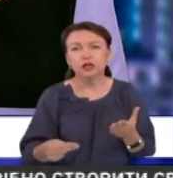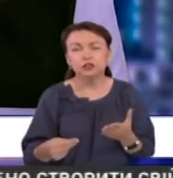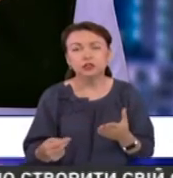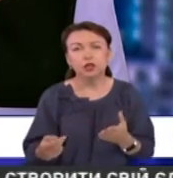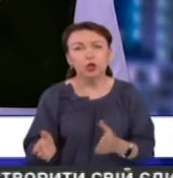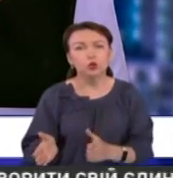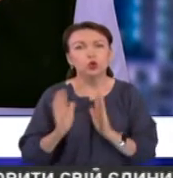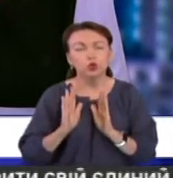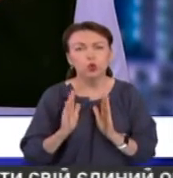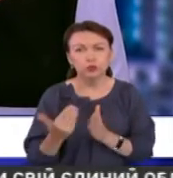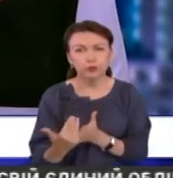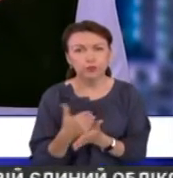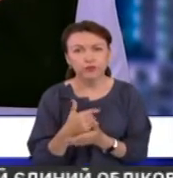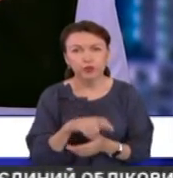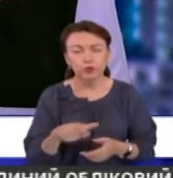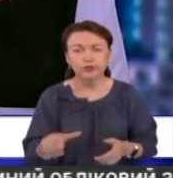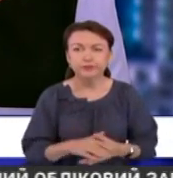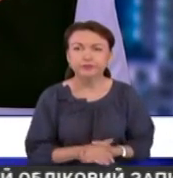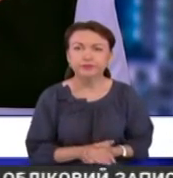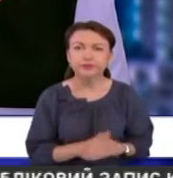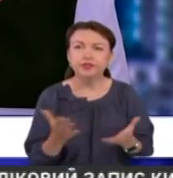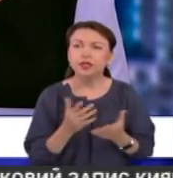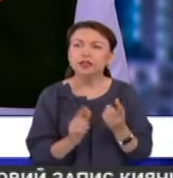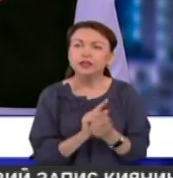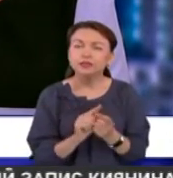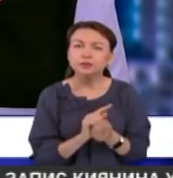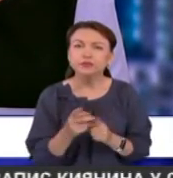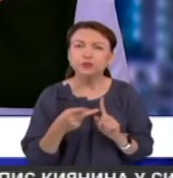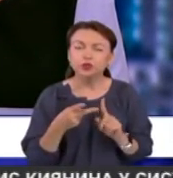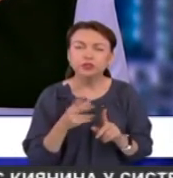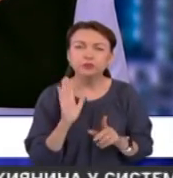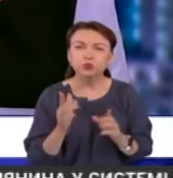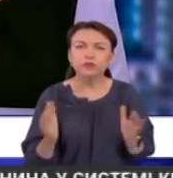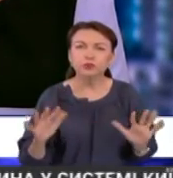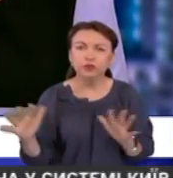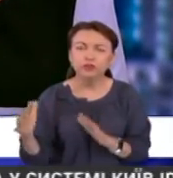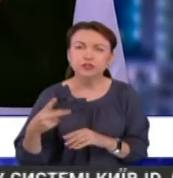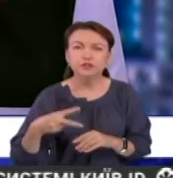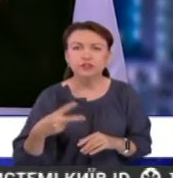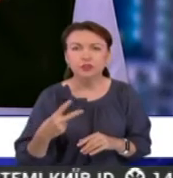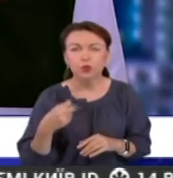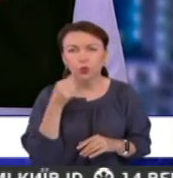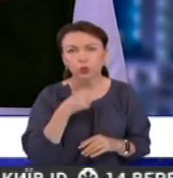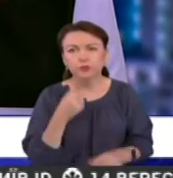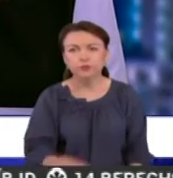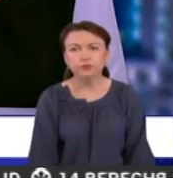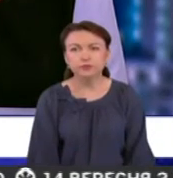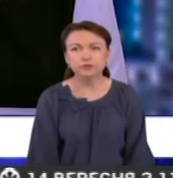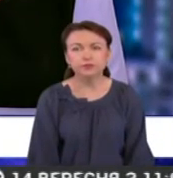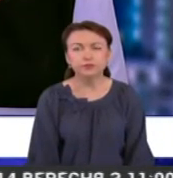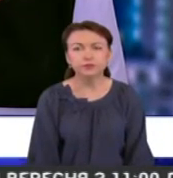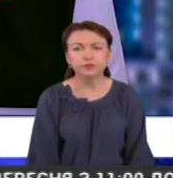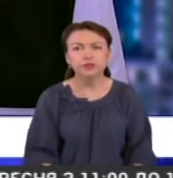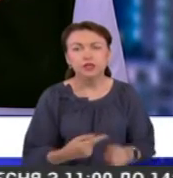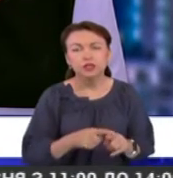нього спрямовані люди. 30 секунд, пані Наталю, ті зміни, що в вторинці будуть відбуватися вже з 20-го року?